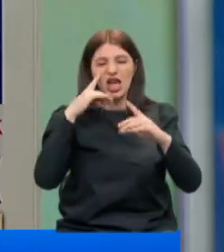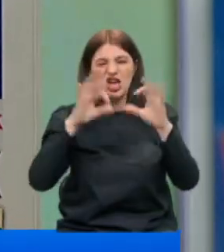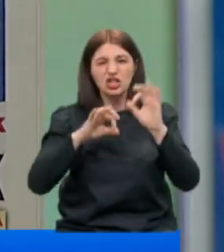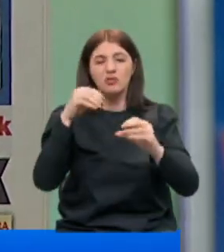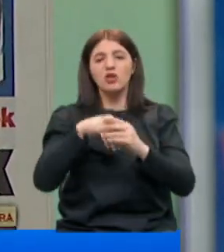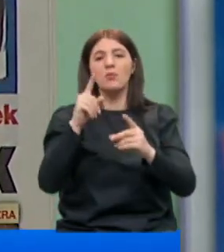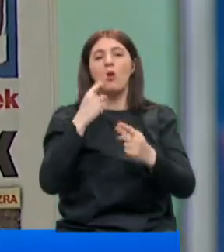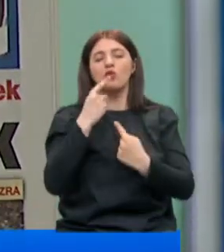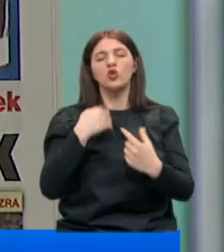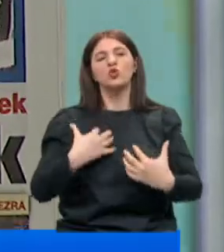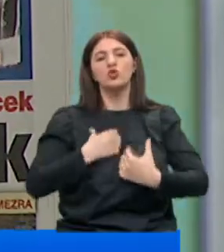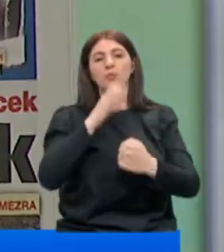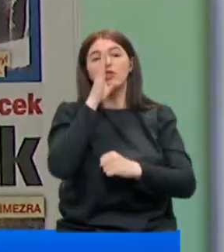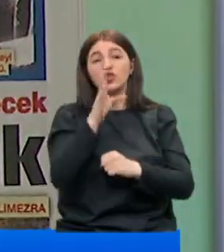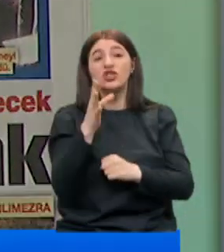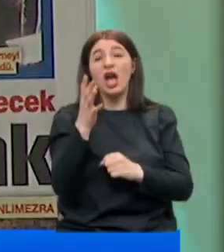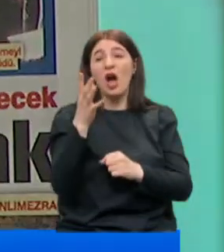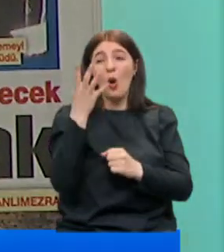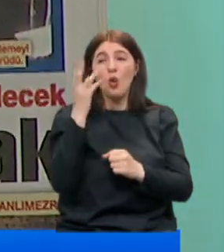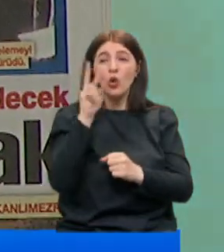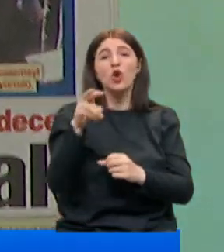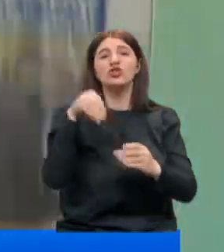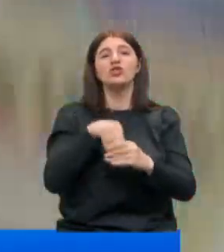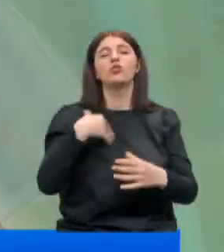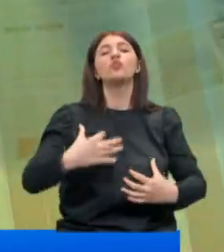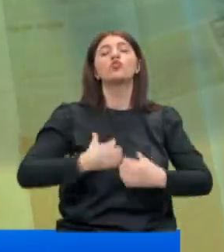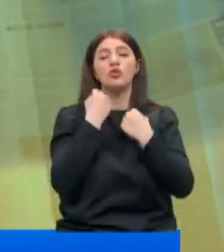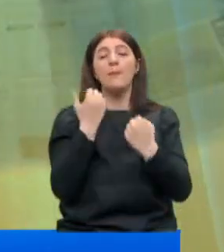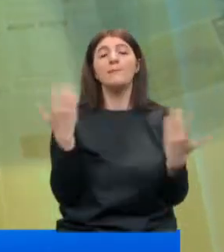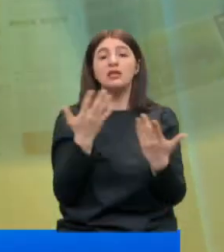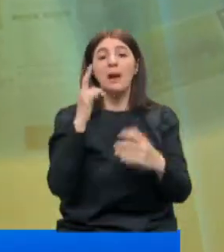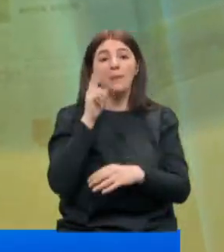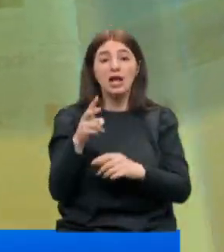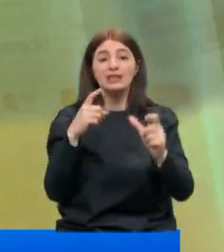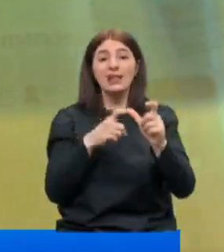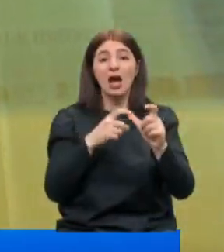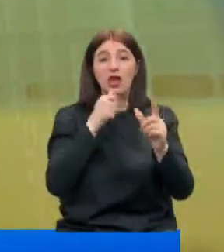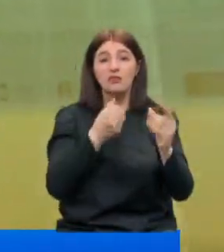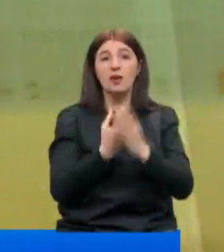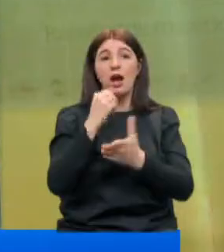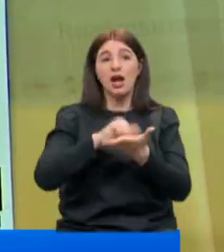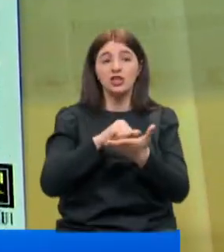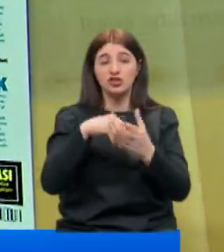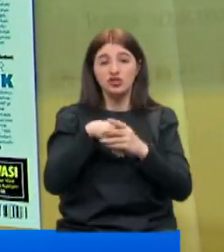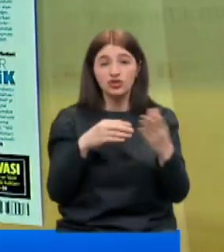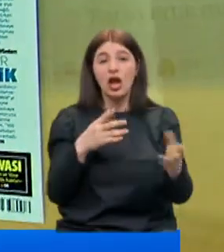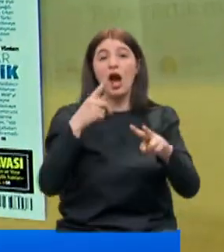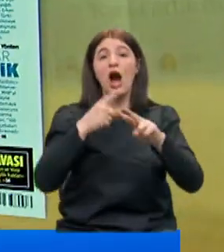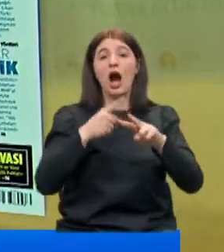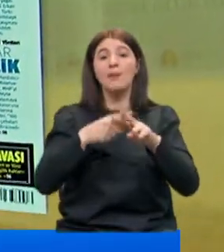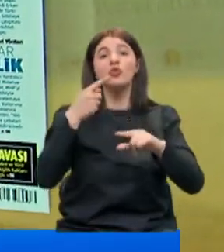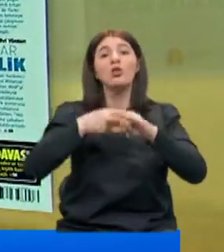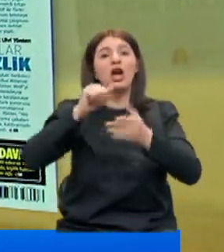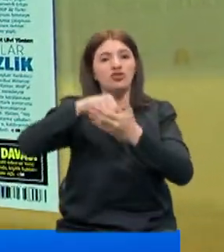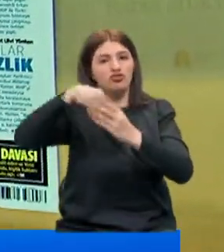böyle konuştu üzüldüm ciddiye alındığı için üzüldüm diyor ve sağ bakın Salih Tuna Sabah gazetesinde Ahmet